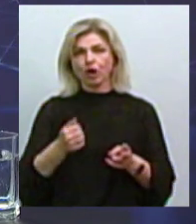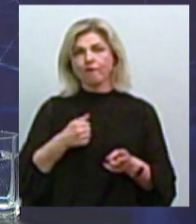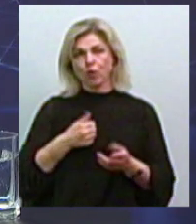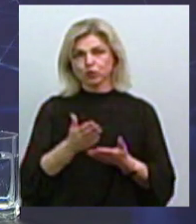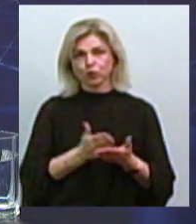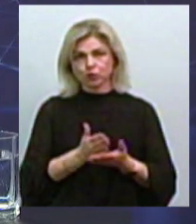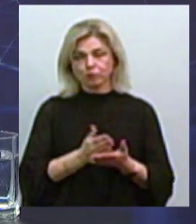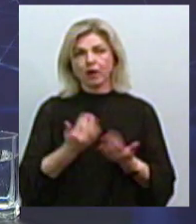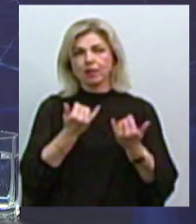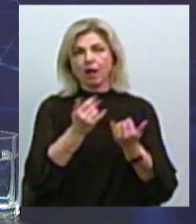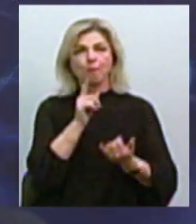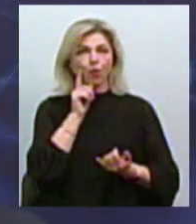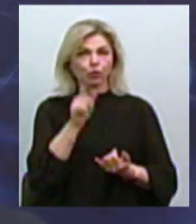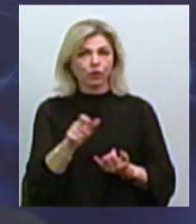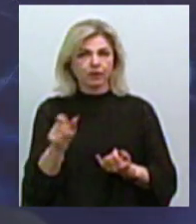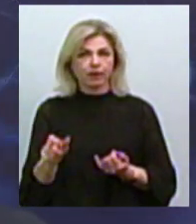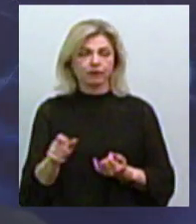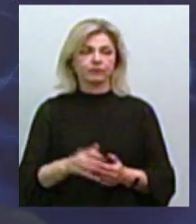служба для молоді. І